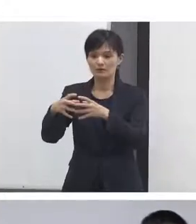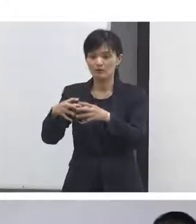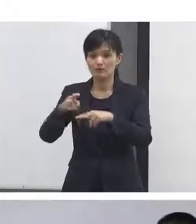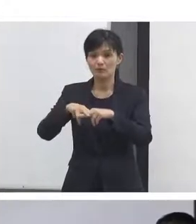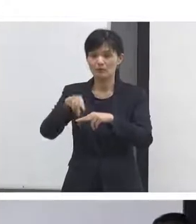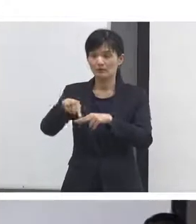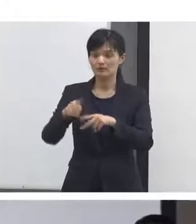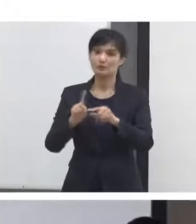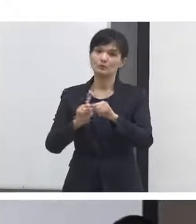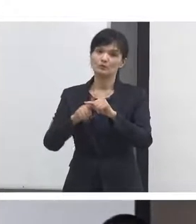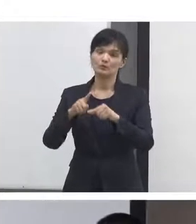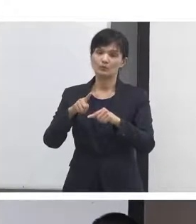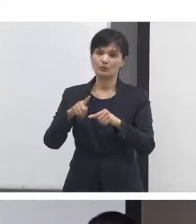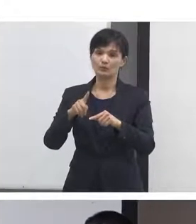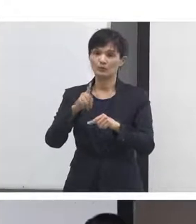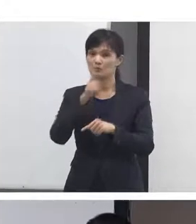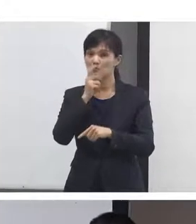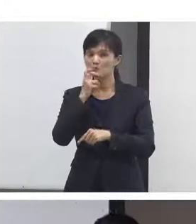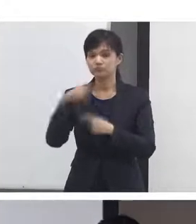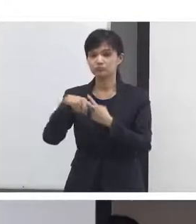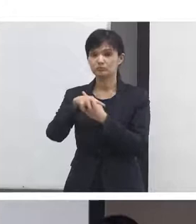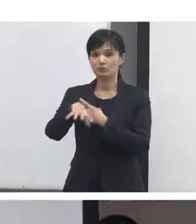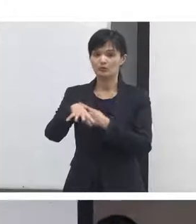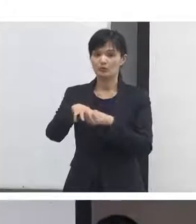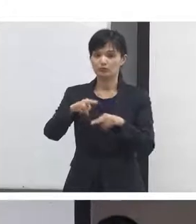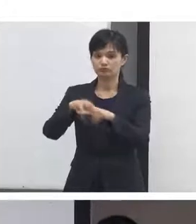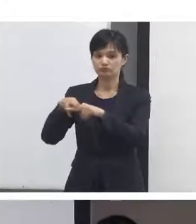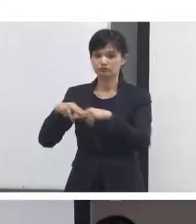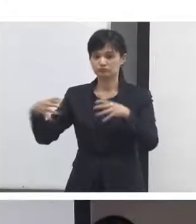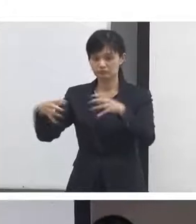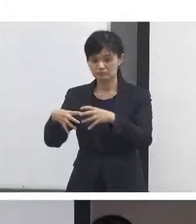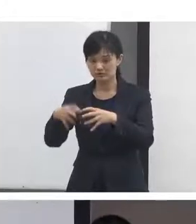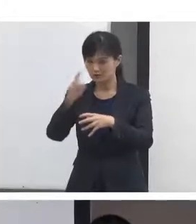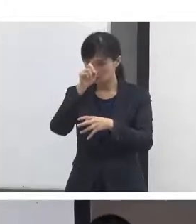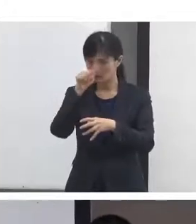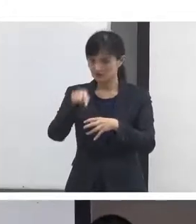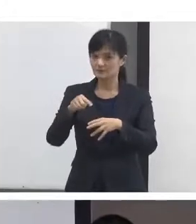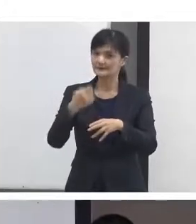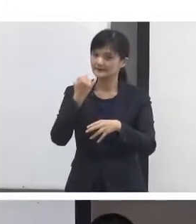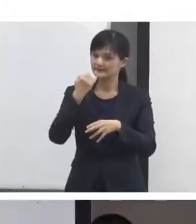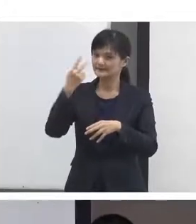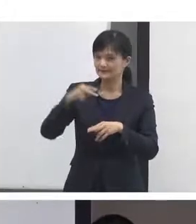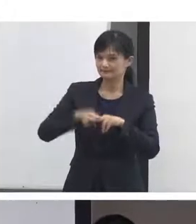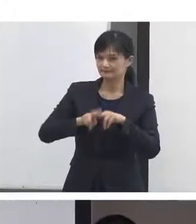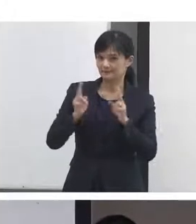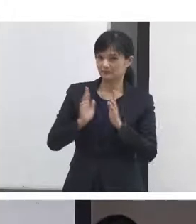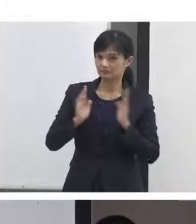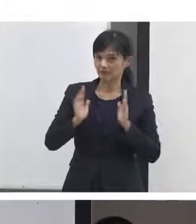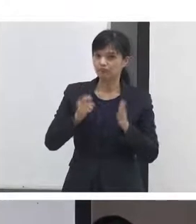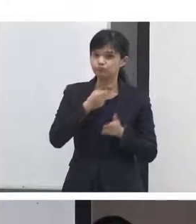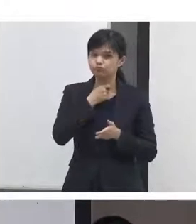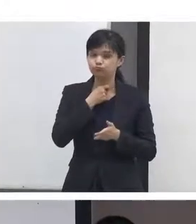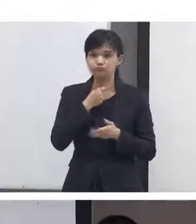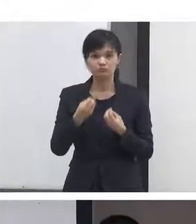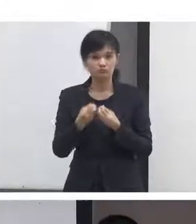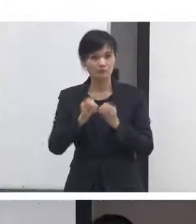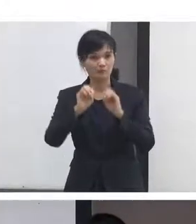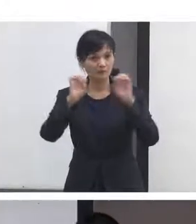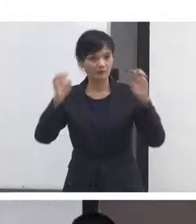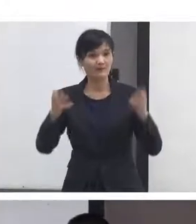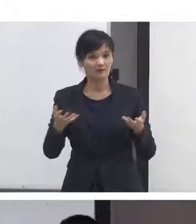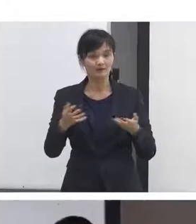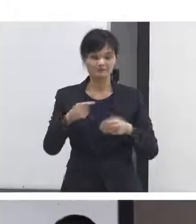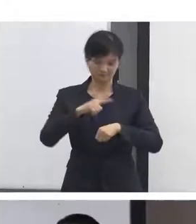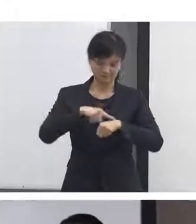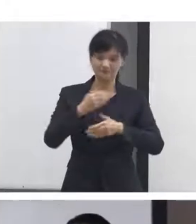怎么样让 GNV 的社交媒体账号更开放。好，好像差不多嘞。有一些 working pro， 对